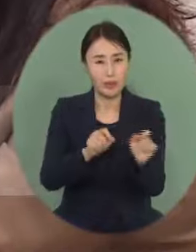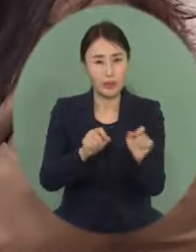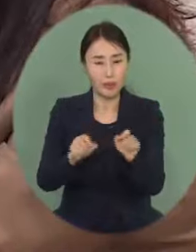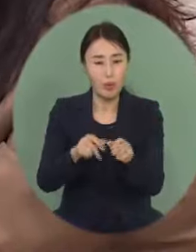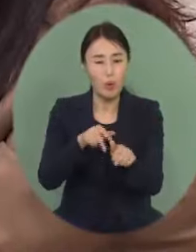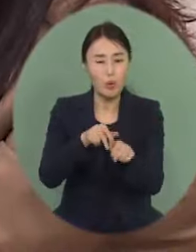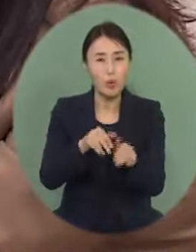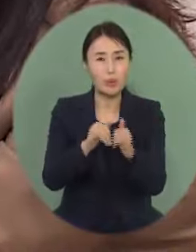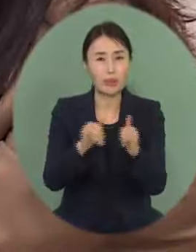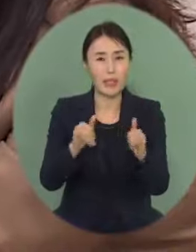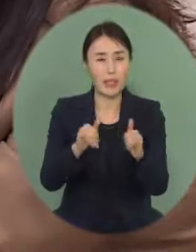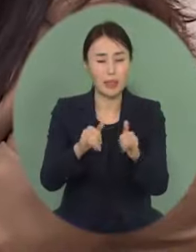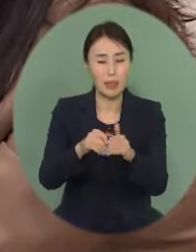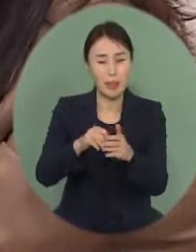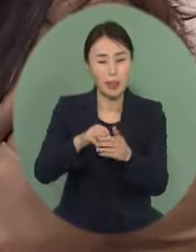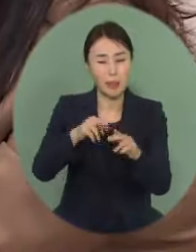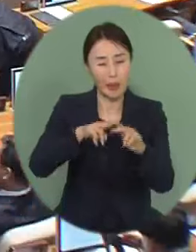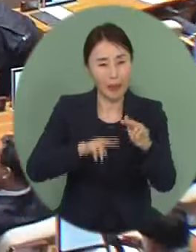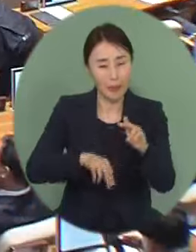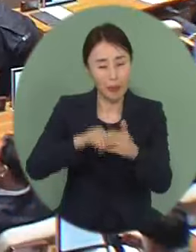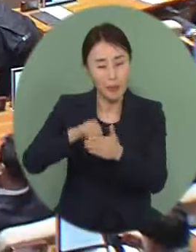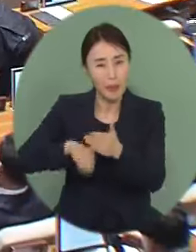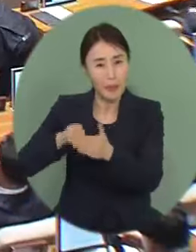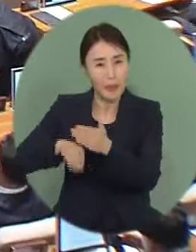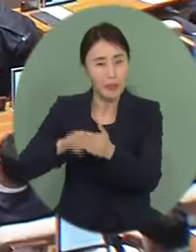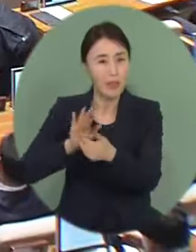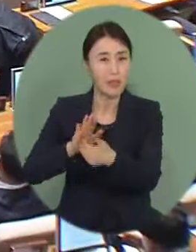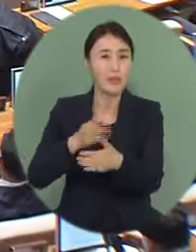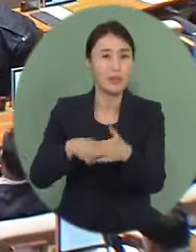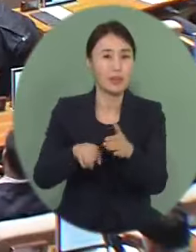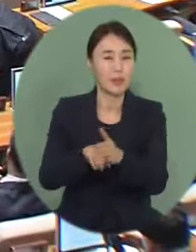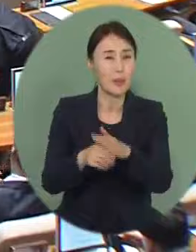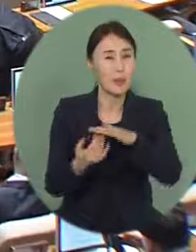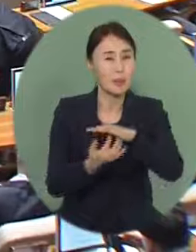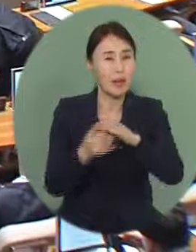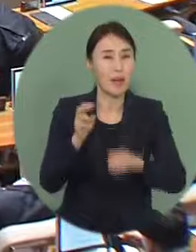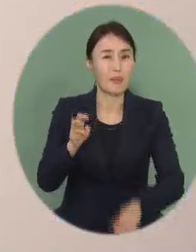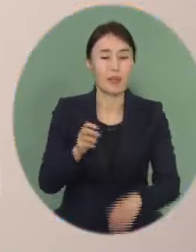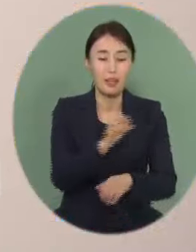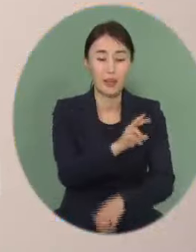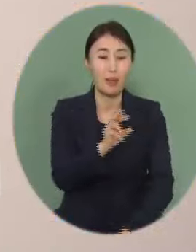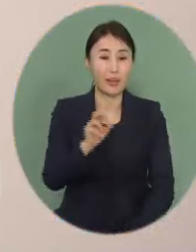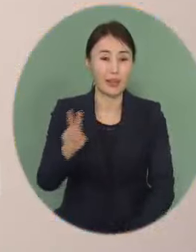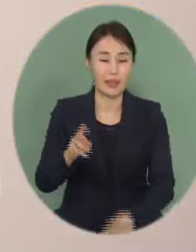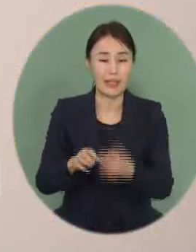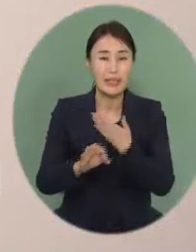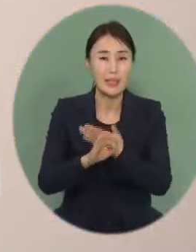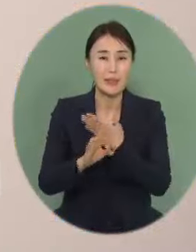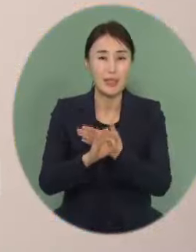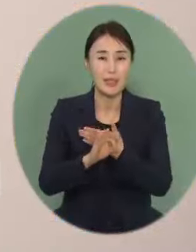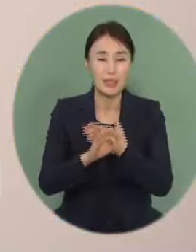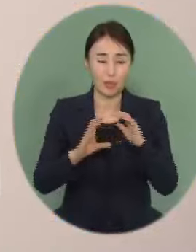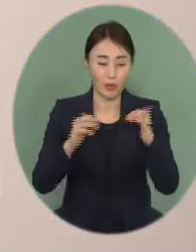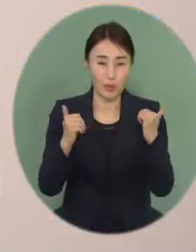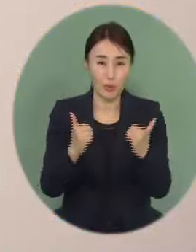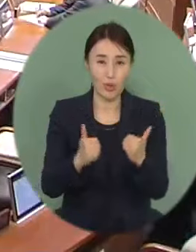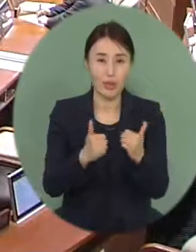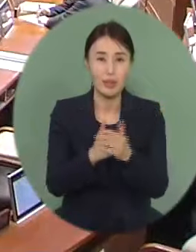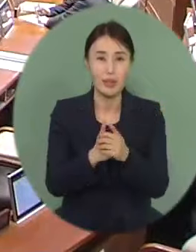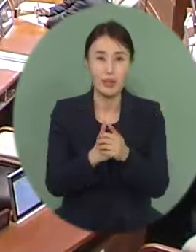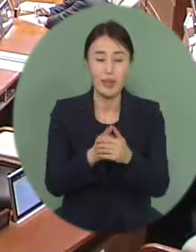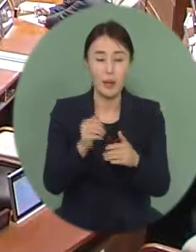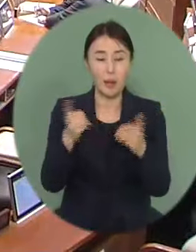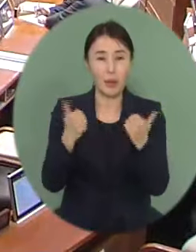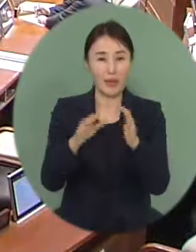이탈을 막으려는 것 아니냐는 겁니다 여야는 오는 29일로 예정된 임시국회 본회의를 선거구 획정의